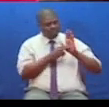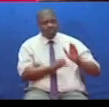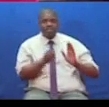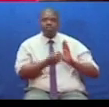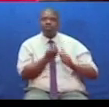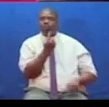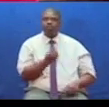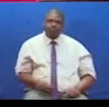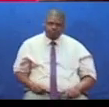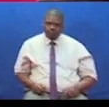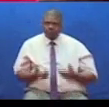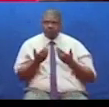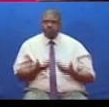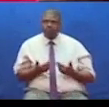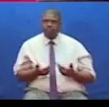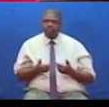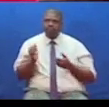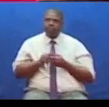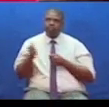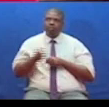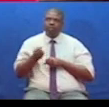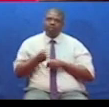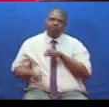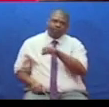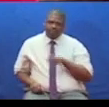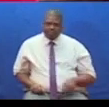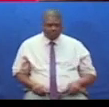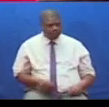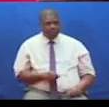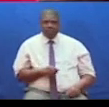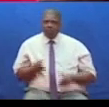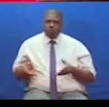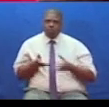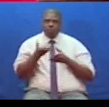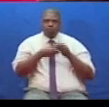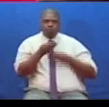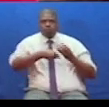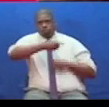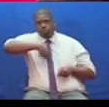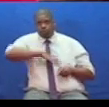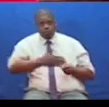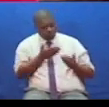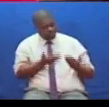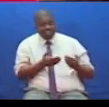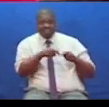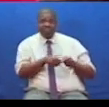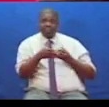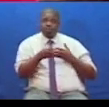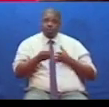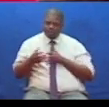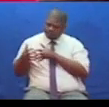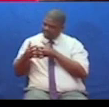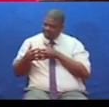70.1%. Kwa hiyo tunachokifanya ni kwamba GDP yetu sasa hivi ambayo ni ya dola za